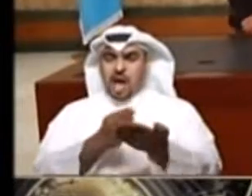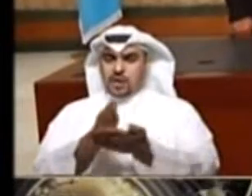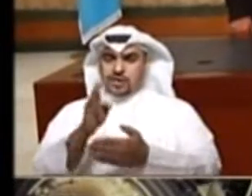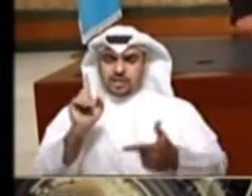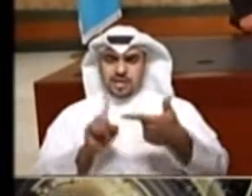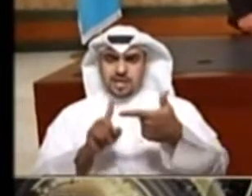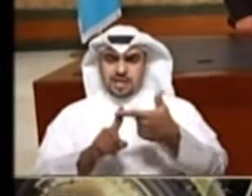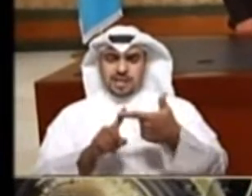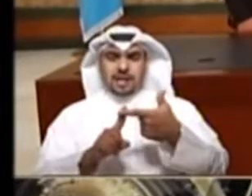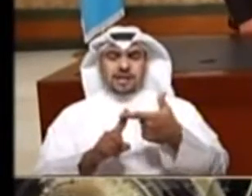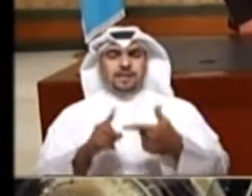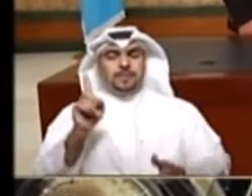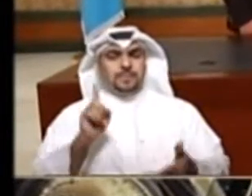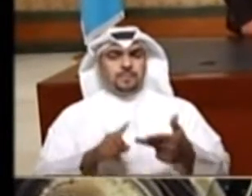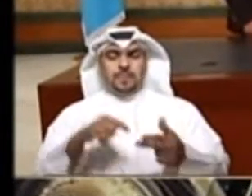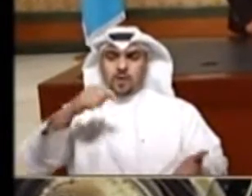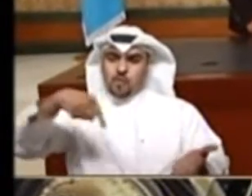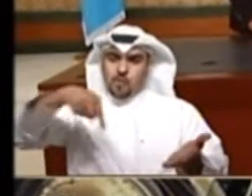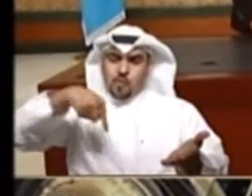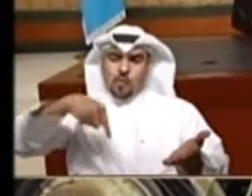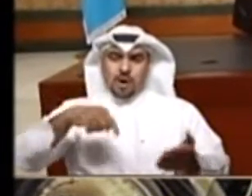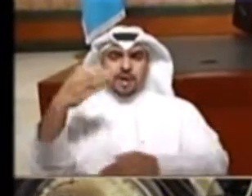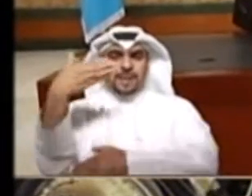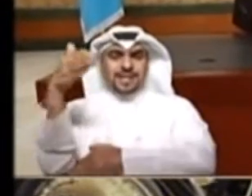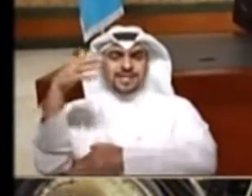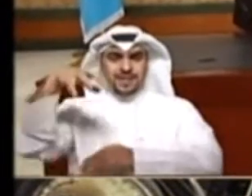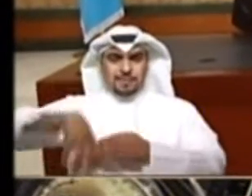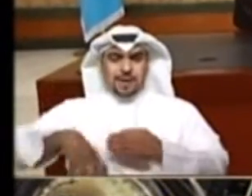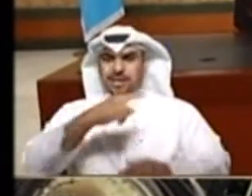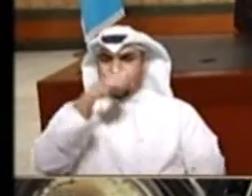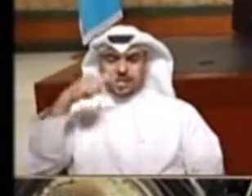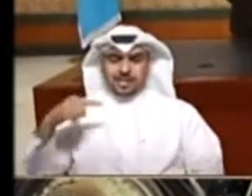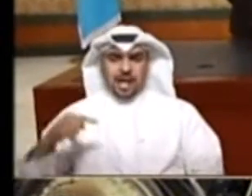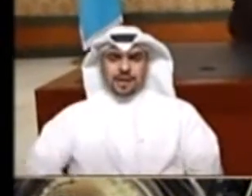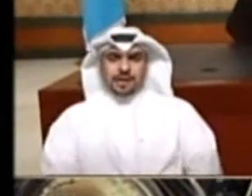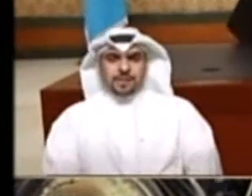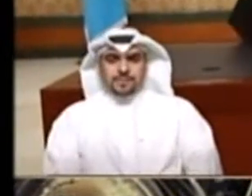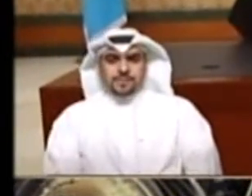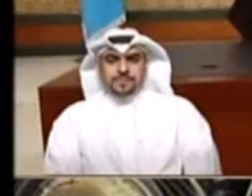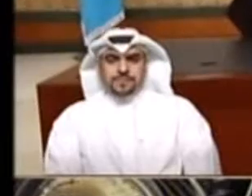وعن الجانب الكازاخستاني سفير كازاخستان لدى دولة الكويت الماس عبد الرحمنوف.